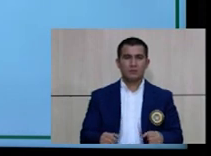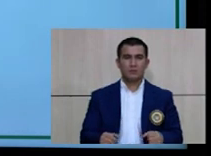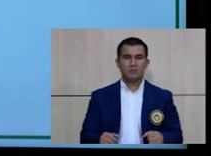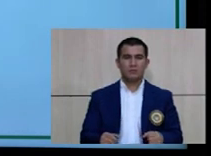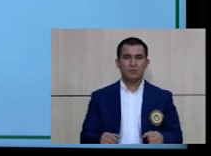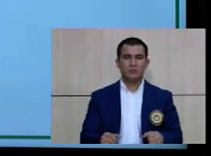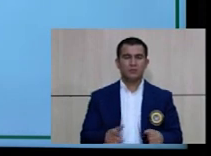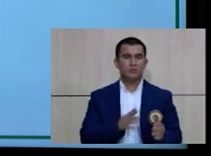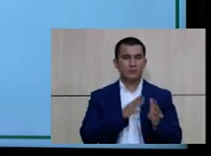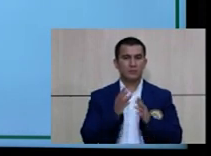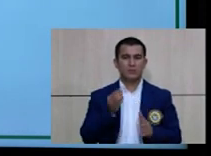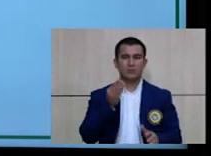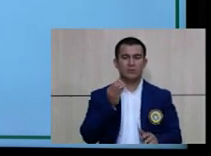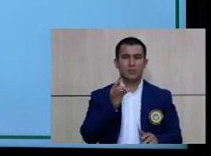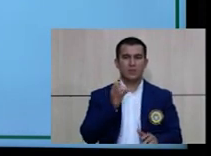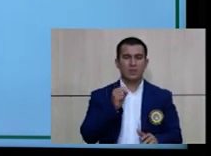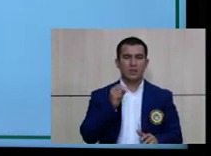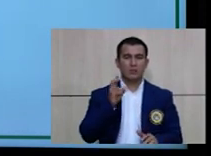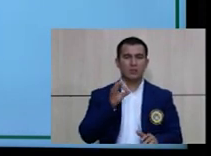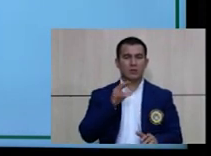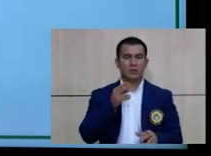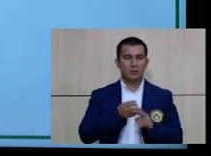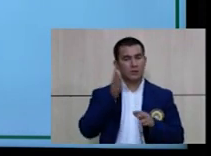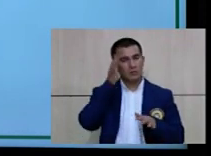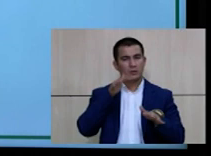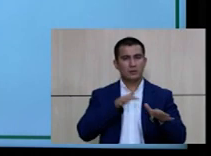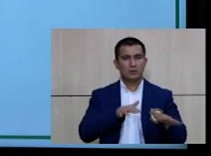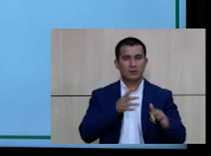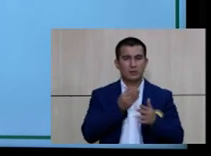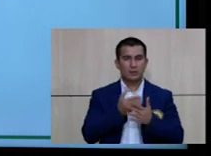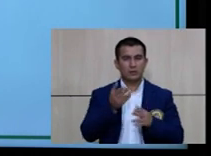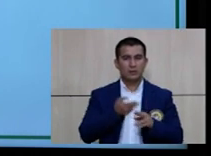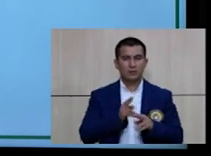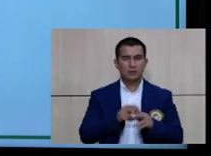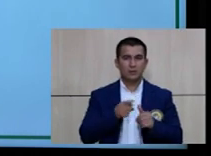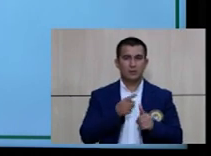va Sherobod daryo hisoblanadi.